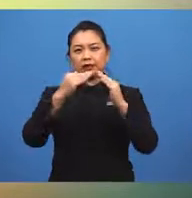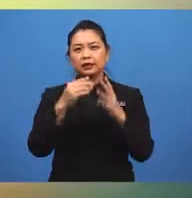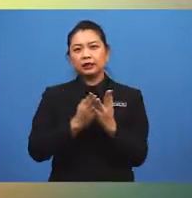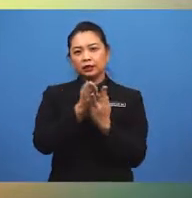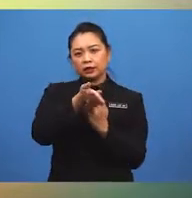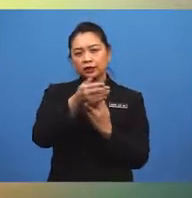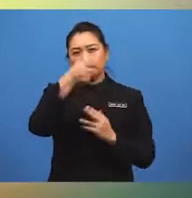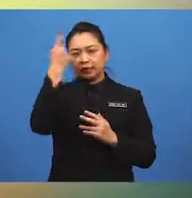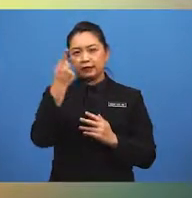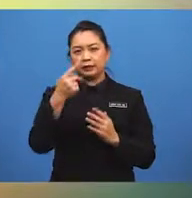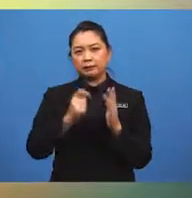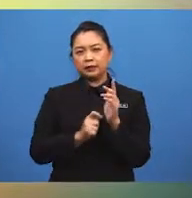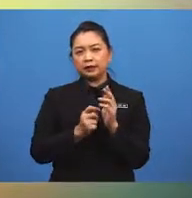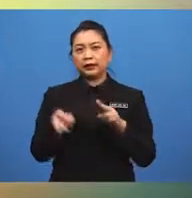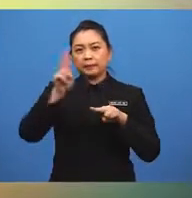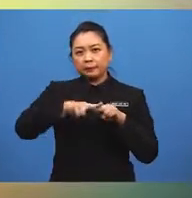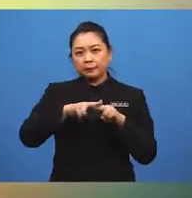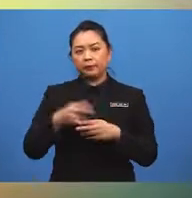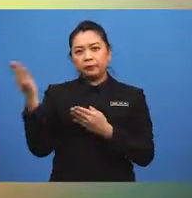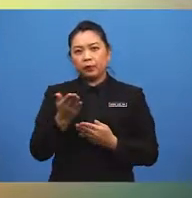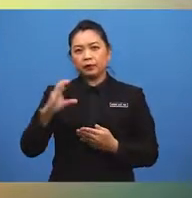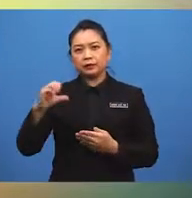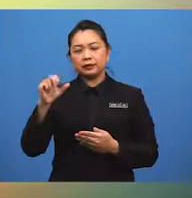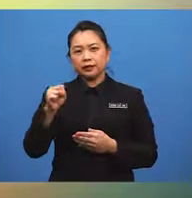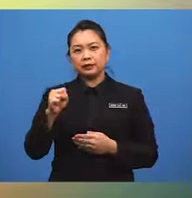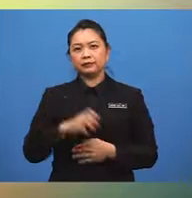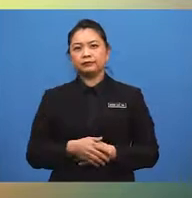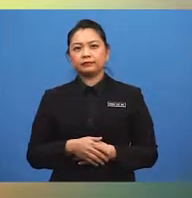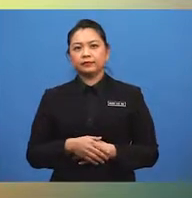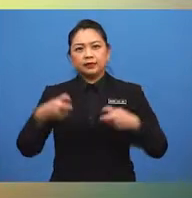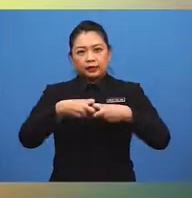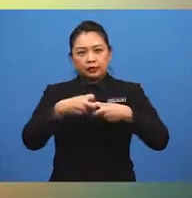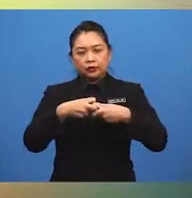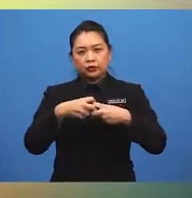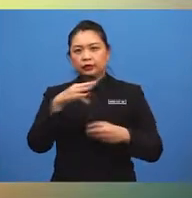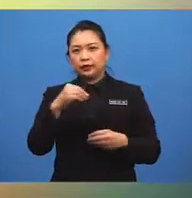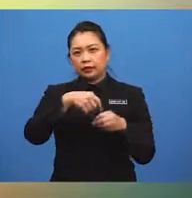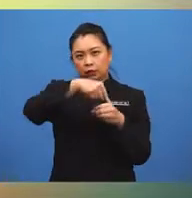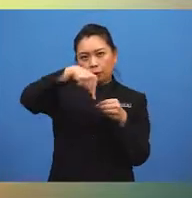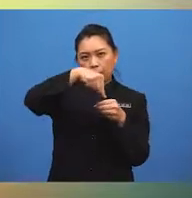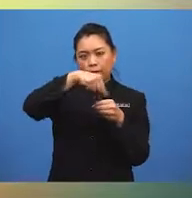kerana peningkatan bilangan pembawa cas iaitu elektron dan lohong.